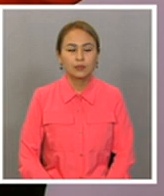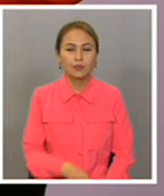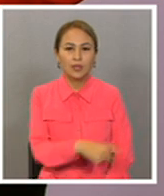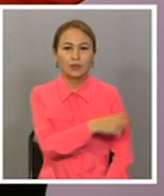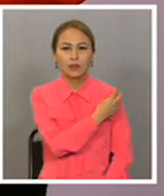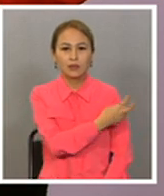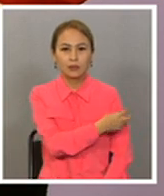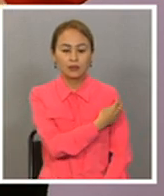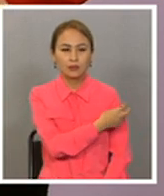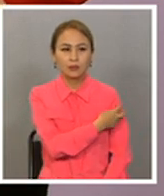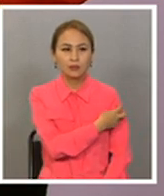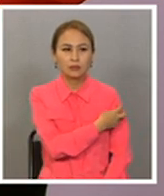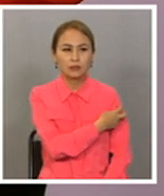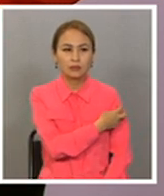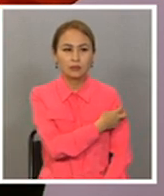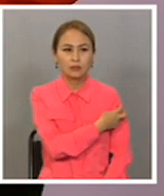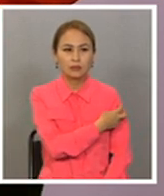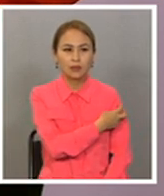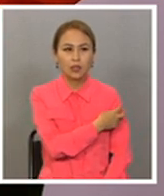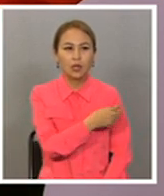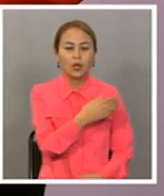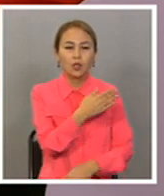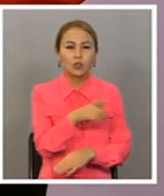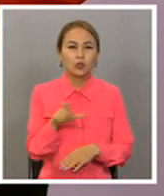Дәрігер, жолшы,